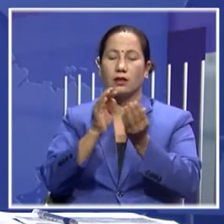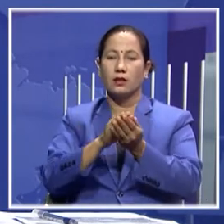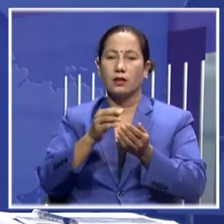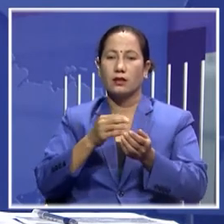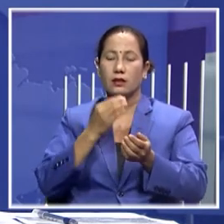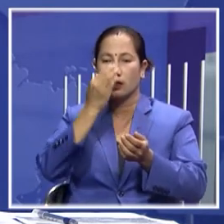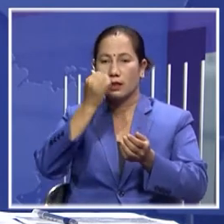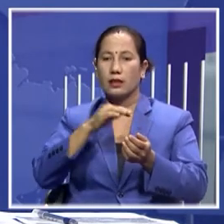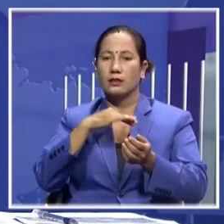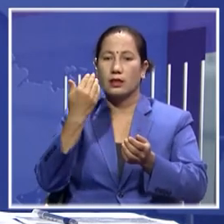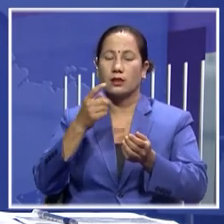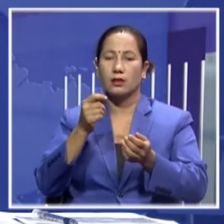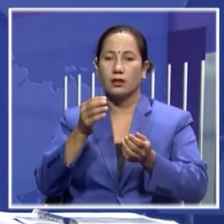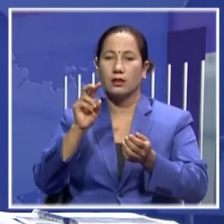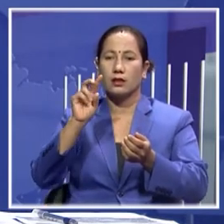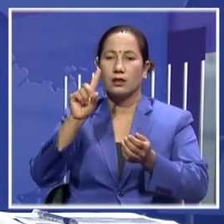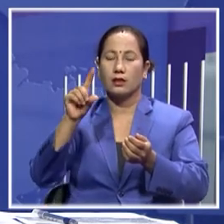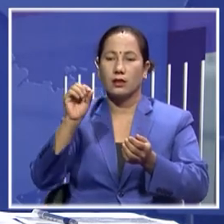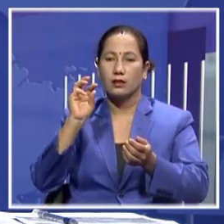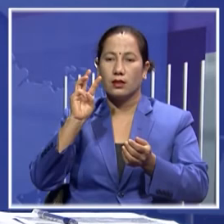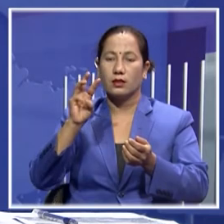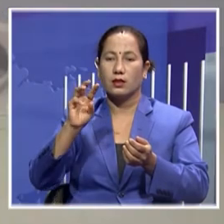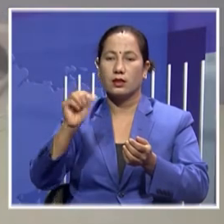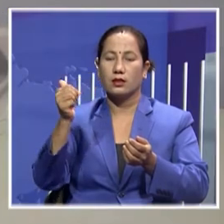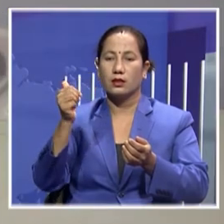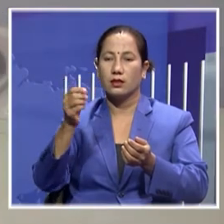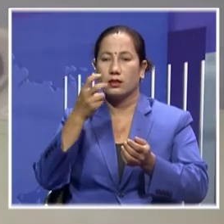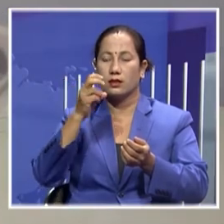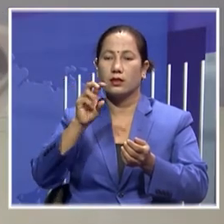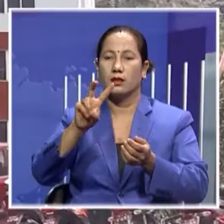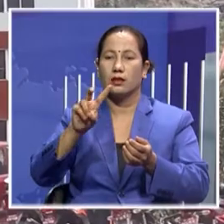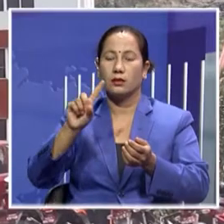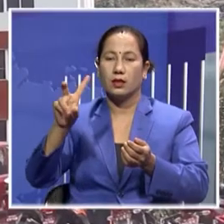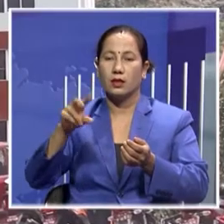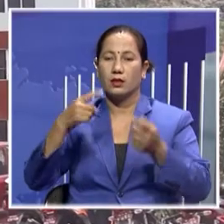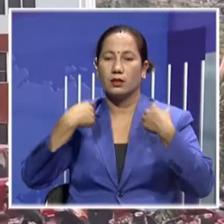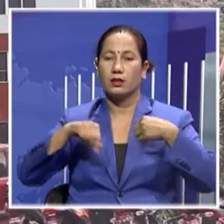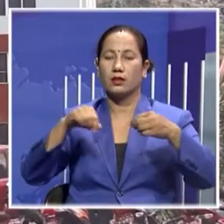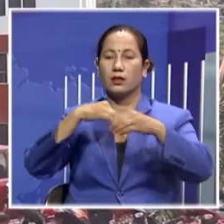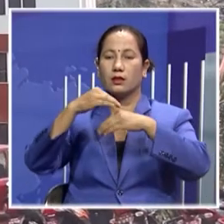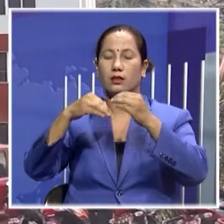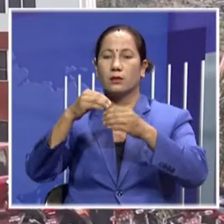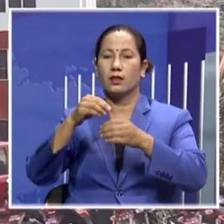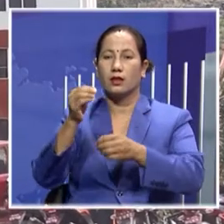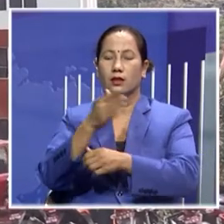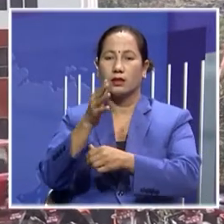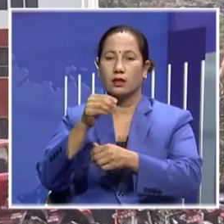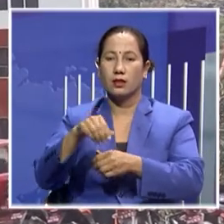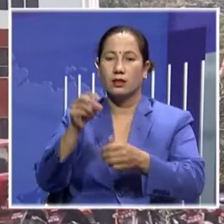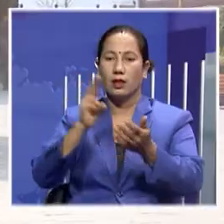ज्यान गुमाउनेको संख्या 10,612 पुगेको स्वास्थ्य तथा जनसङ्ख्या मन्त्रालयले जनाएको छ। थप